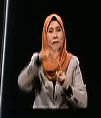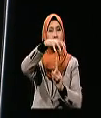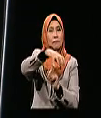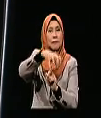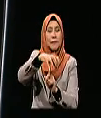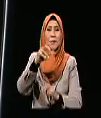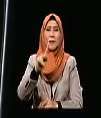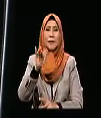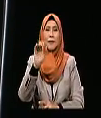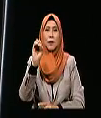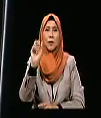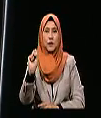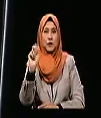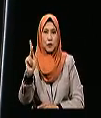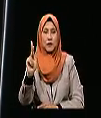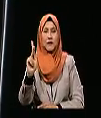di antara